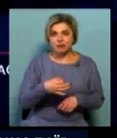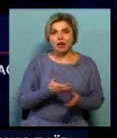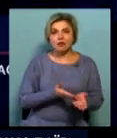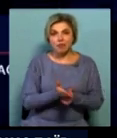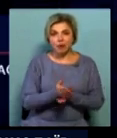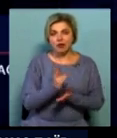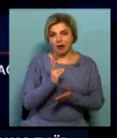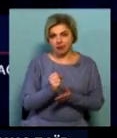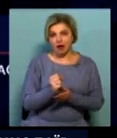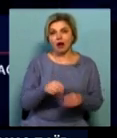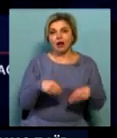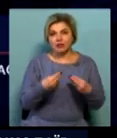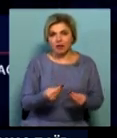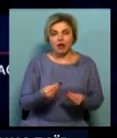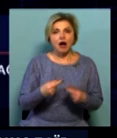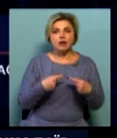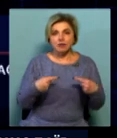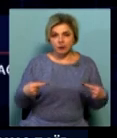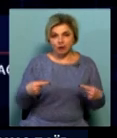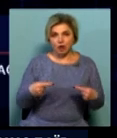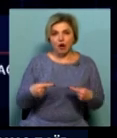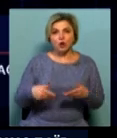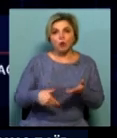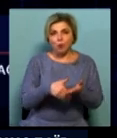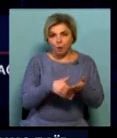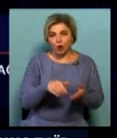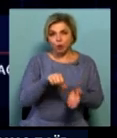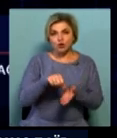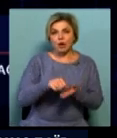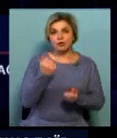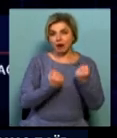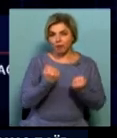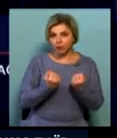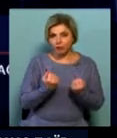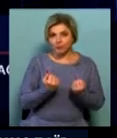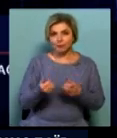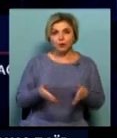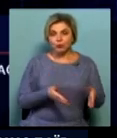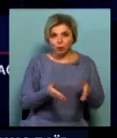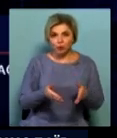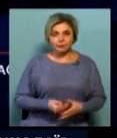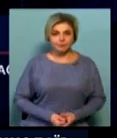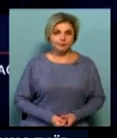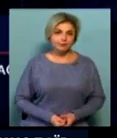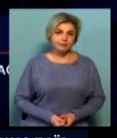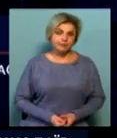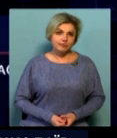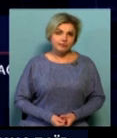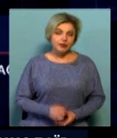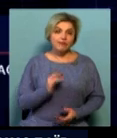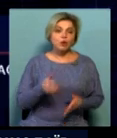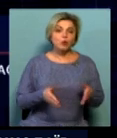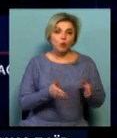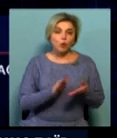на надання всебічної допомоги учасникам дорожнього руху, які опинилися у складних дорожніх